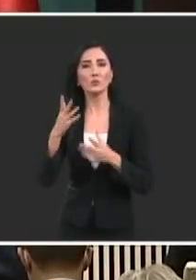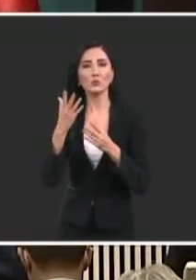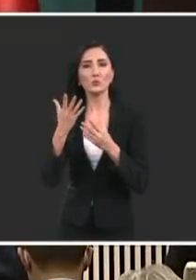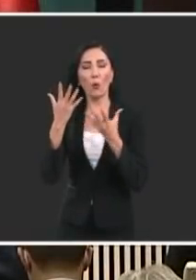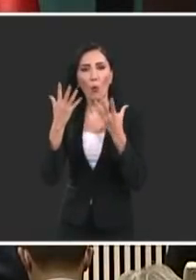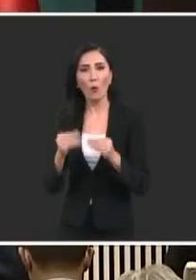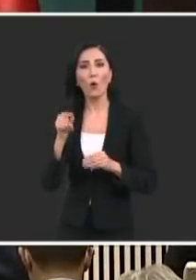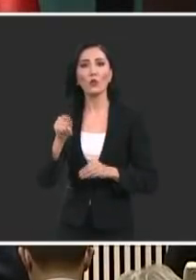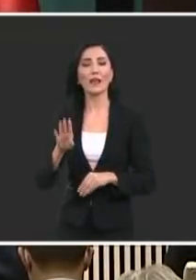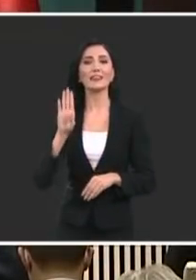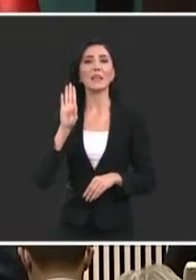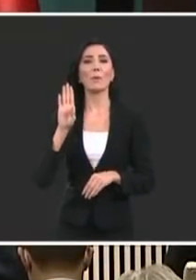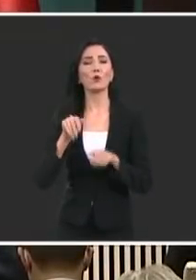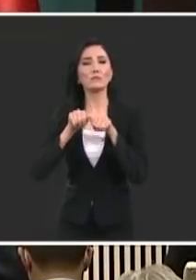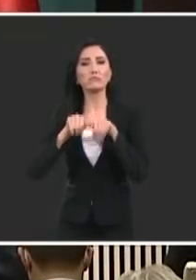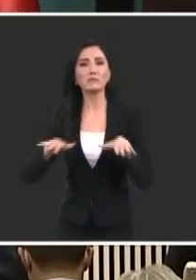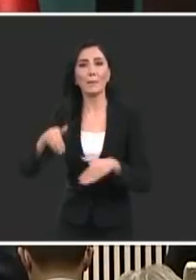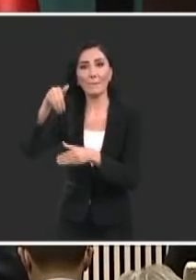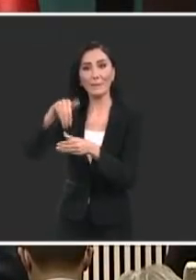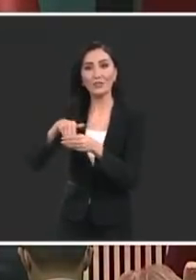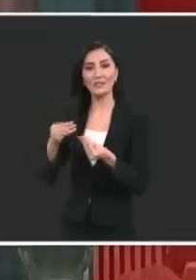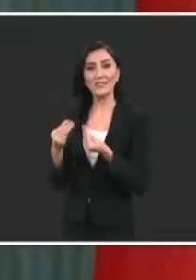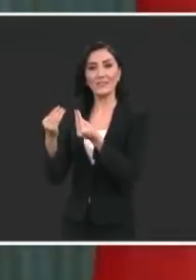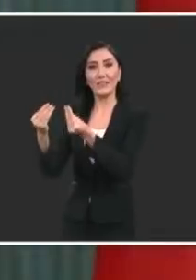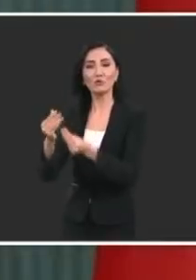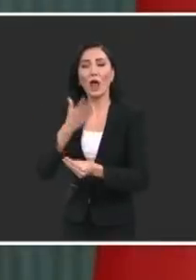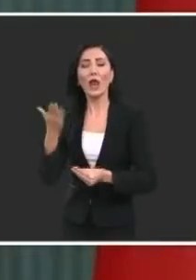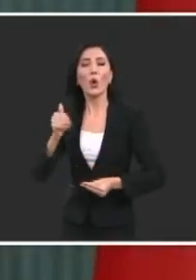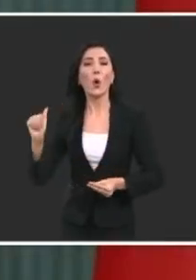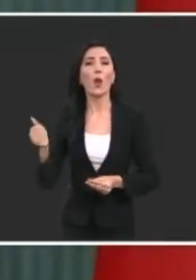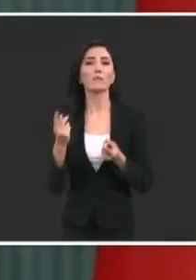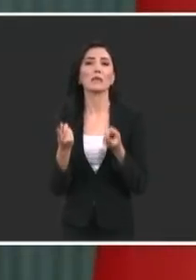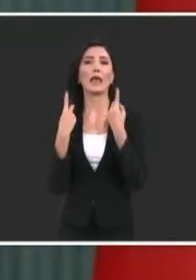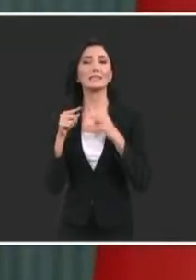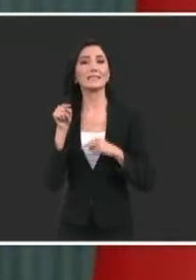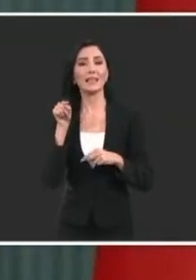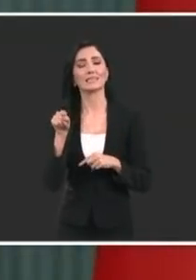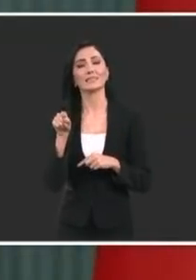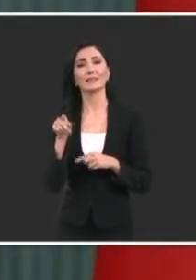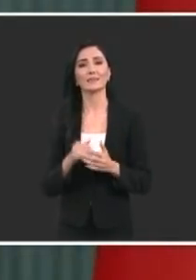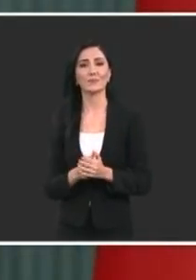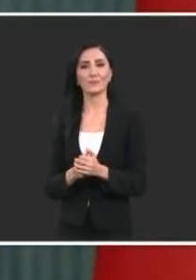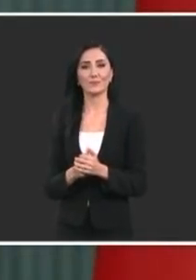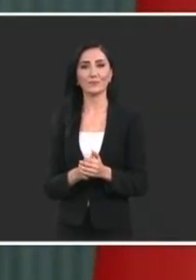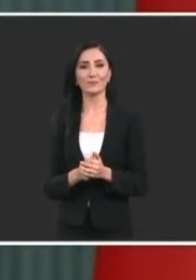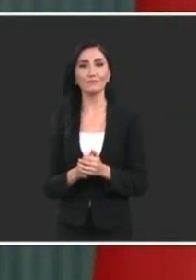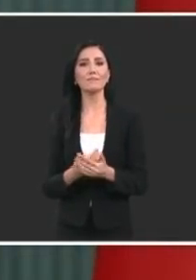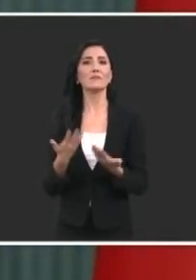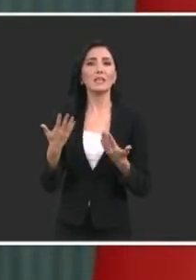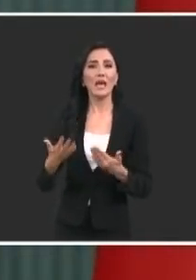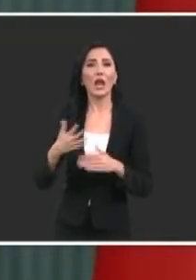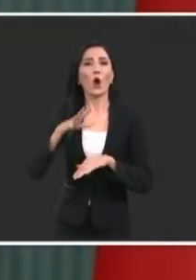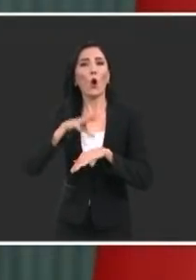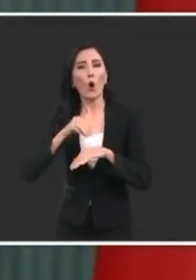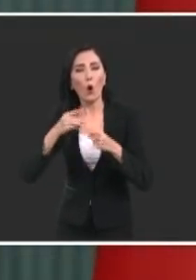kurulu demokratik sistemi meclise verilmiş en önemli etkilerinden biridir bir yere